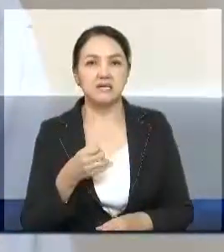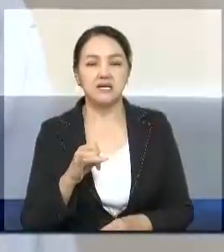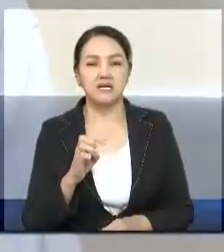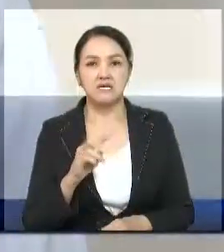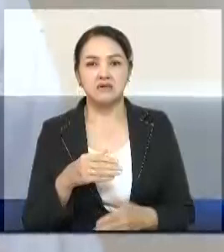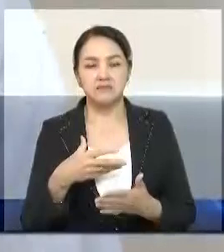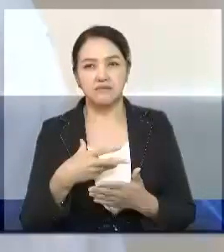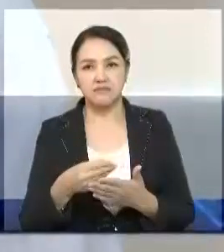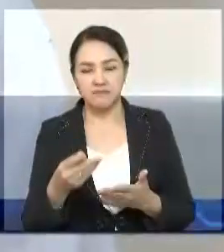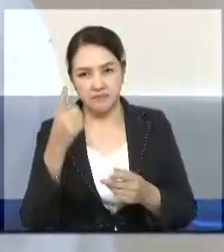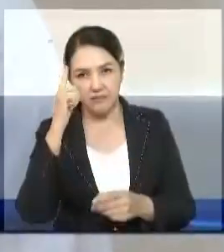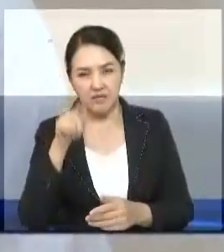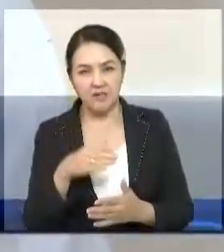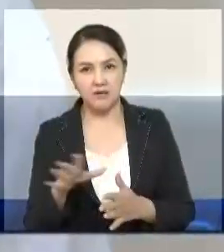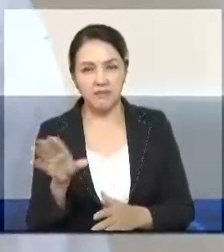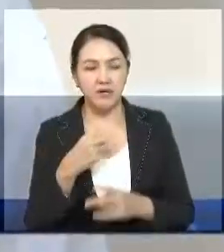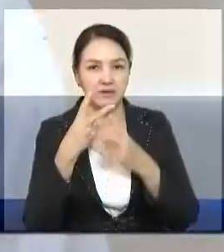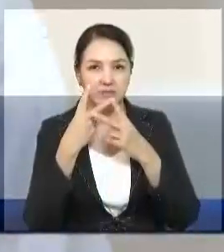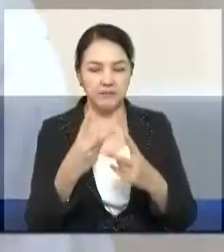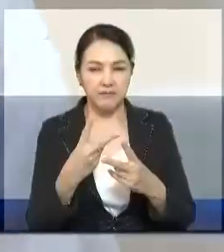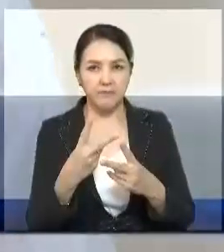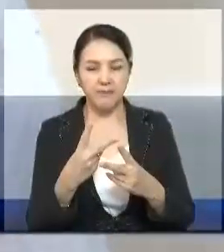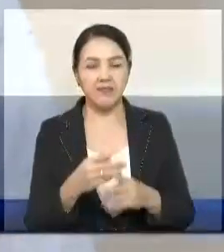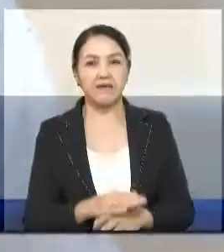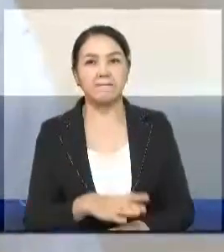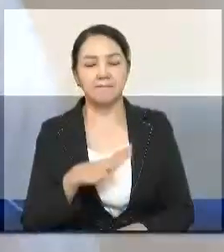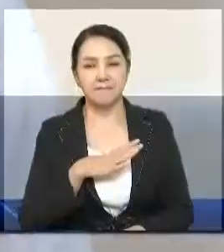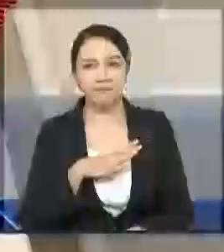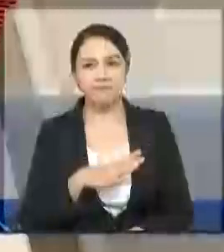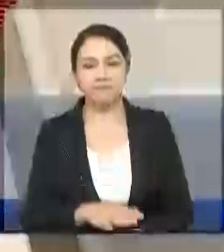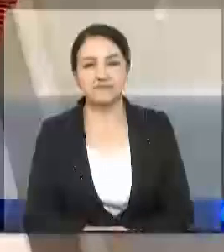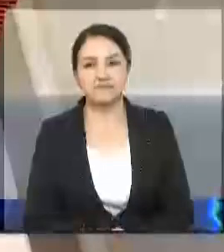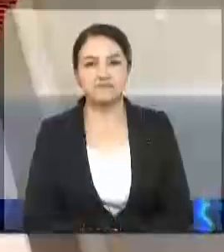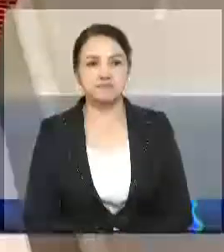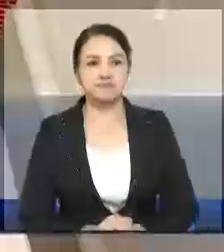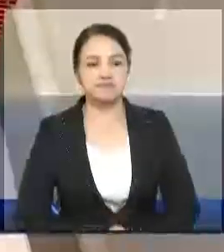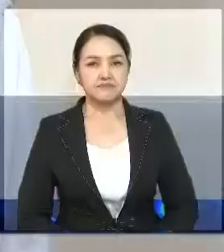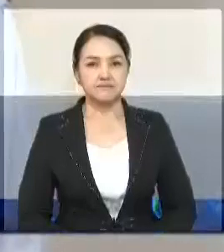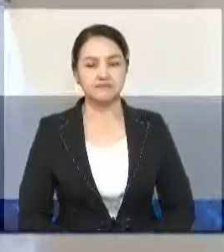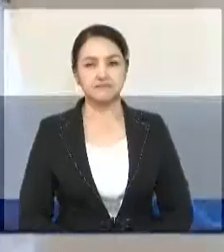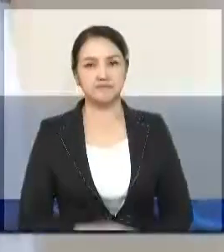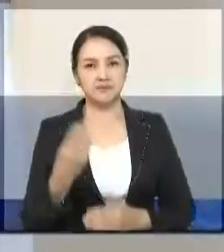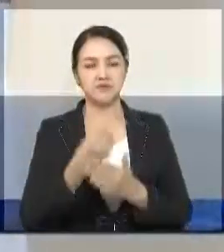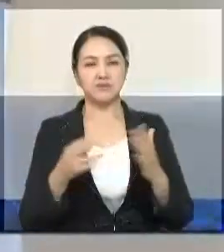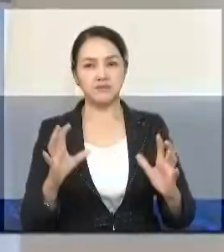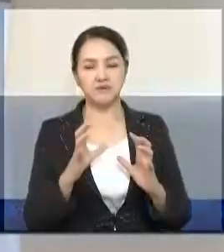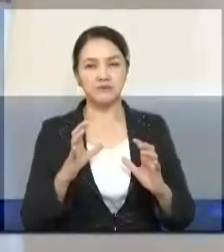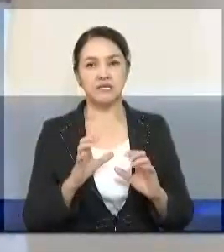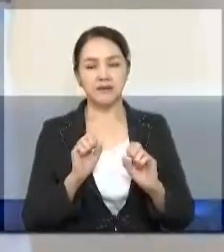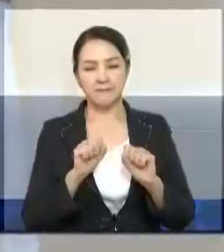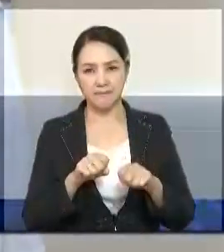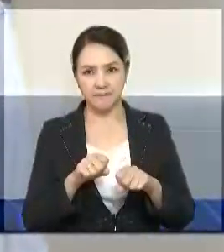біліп, жаңағының бәрін көріп, соның көзіміз жеткенде ғана соғыланы қабырғадағы суреттерді